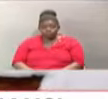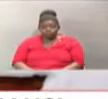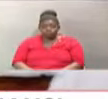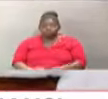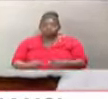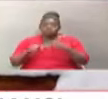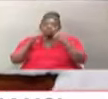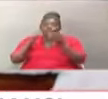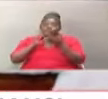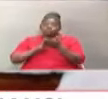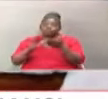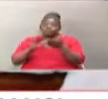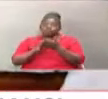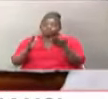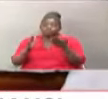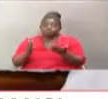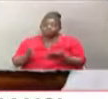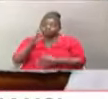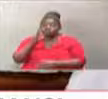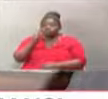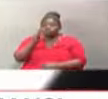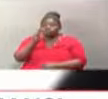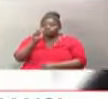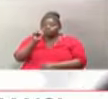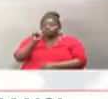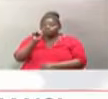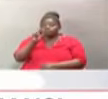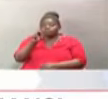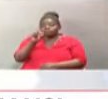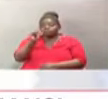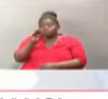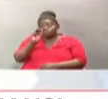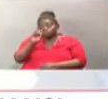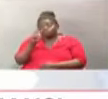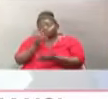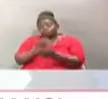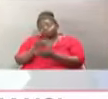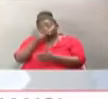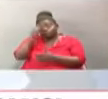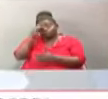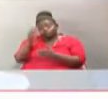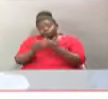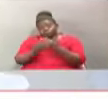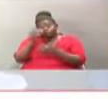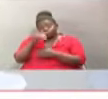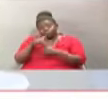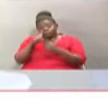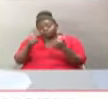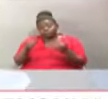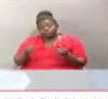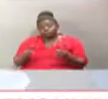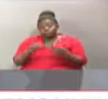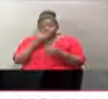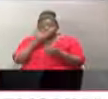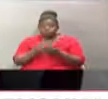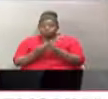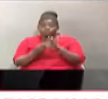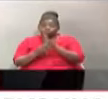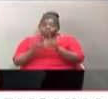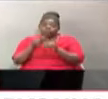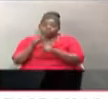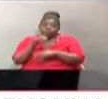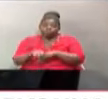we Hoima, Bishop Vincent Kirabo, asabye abazadde okulabirira obulungi abaana n'okubeera ekyokulabirako ekirungi gye bali.